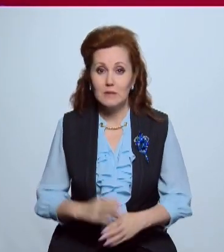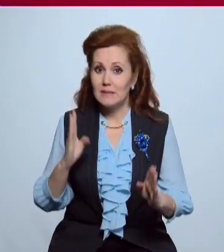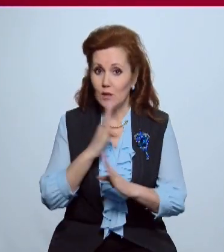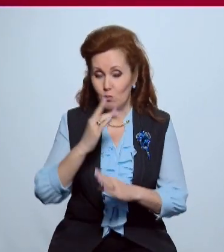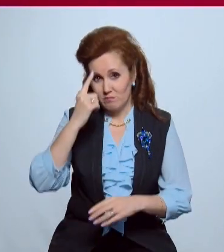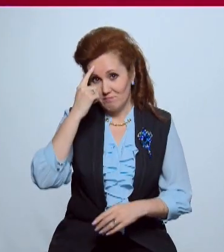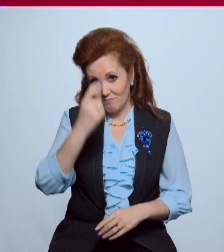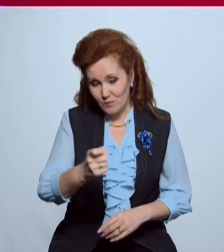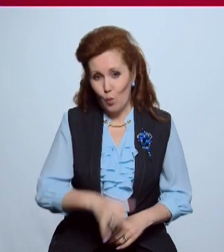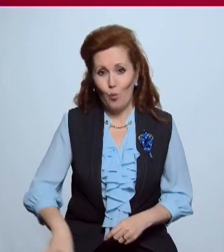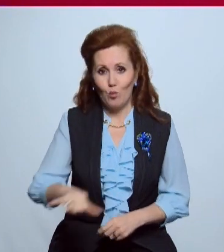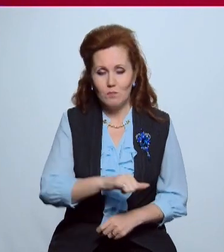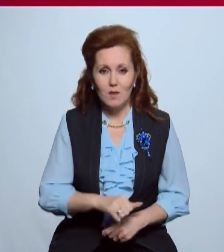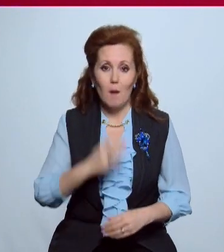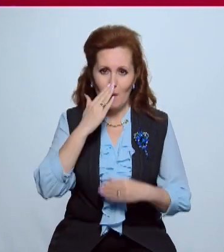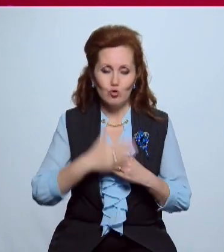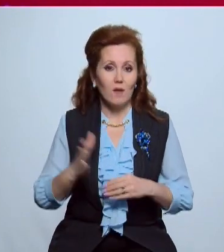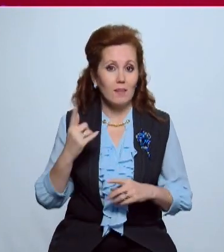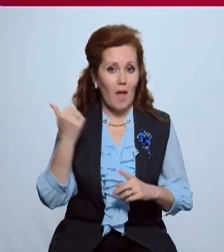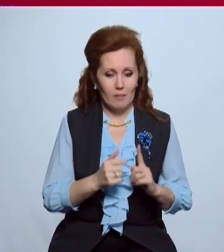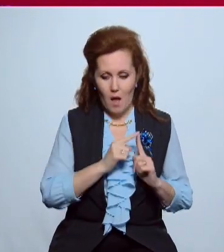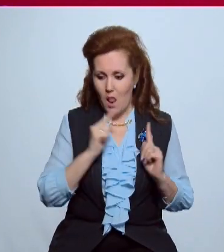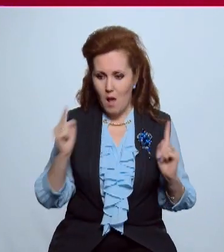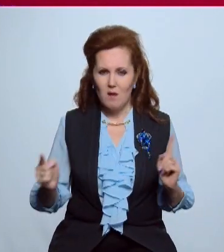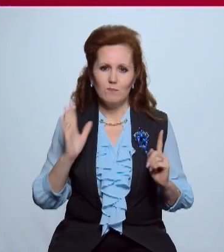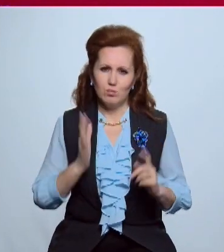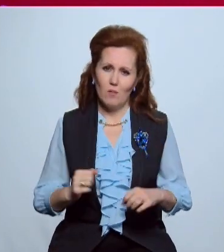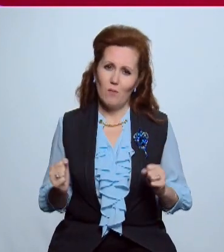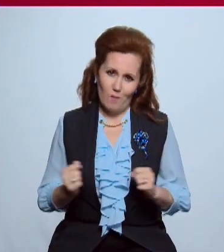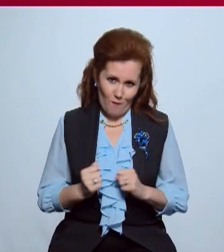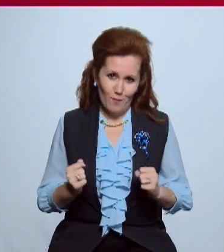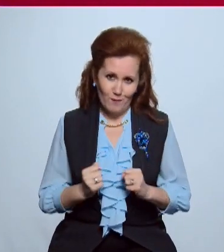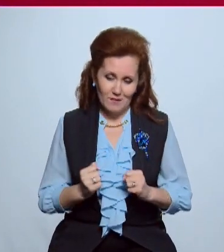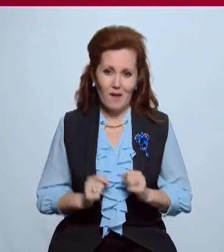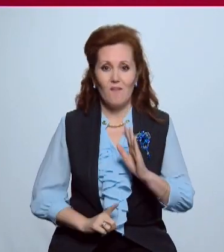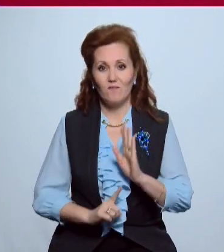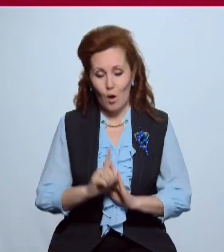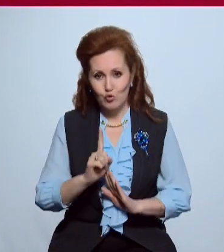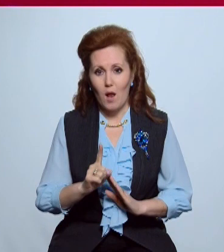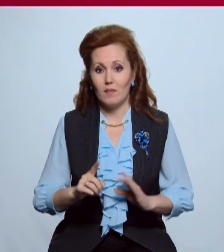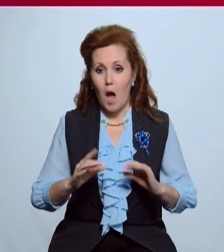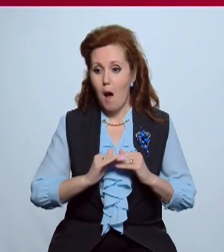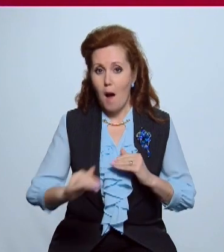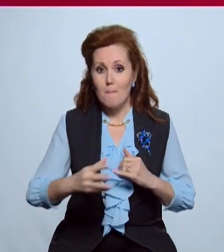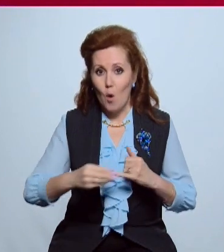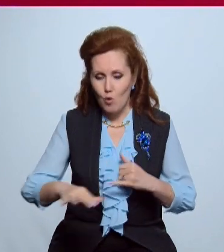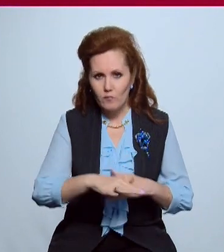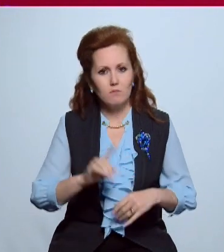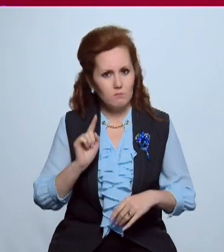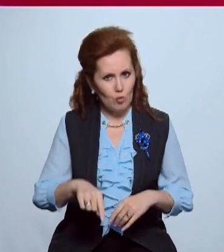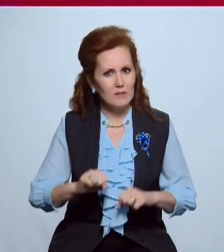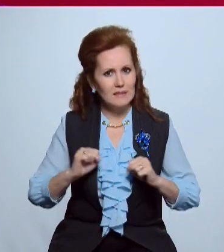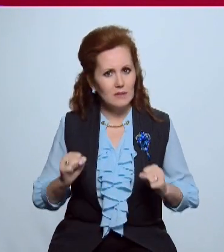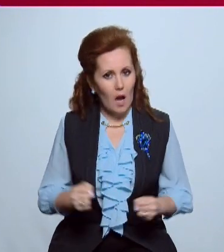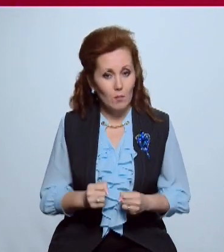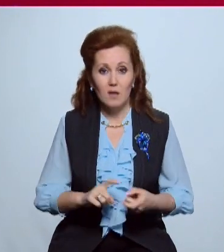сегодня предупредили жителей Удмуртии. Почти вся неделя в республике будет холодной. Ночами на почве ожидаются даже заморозки.